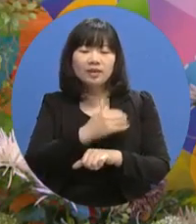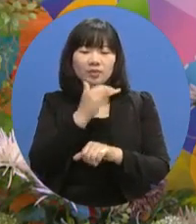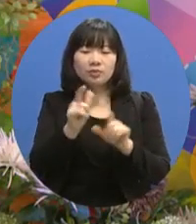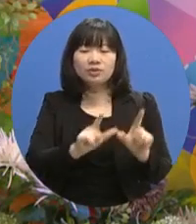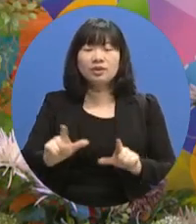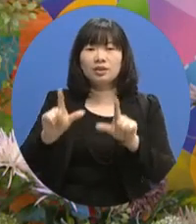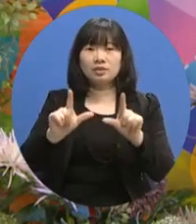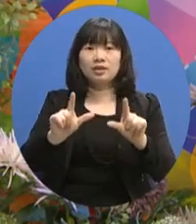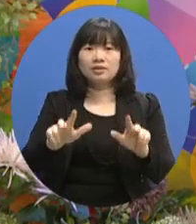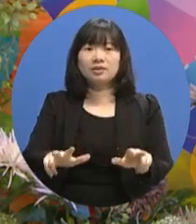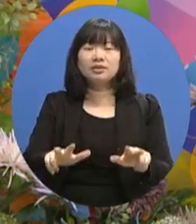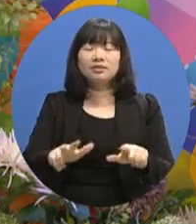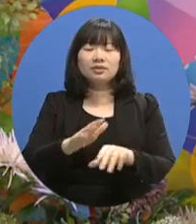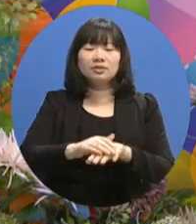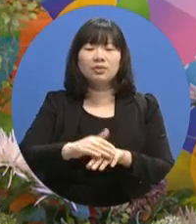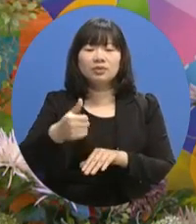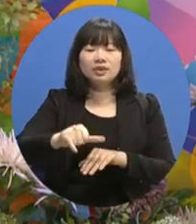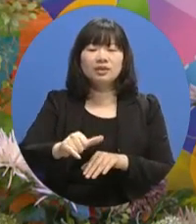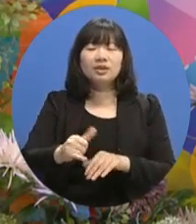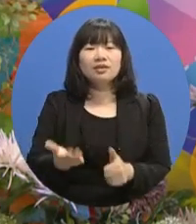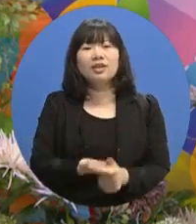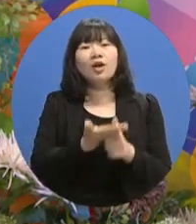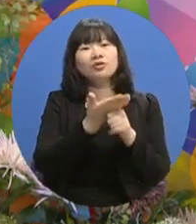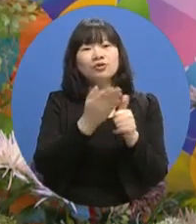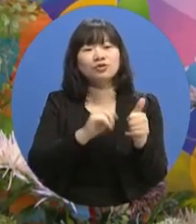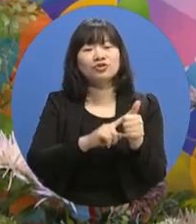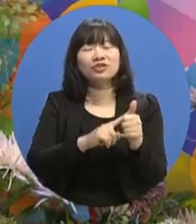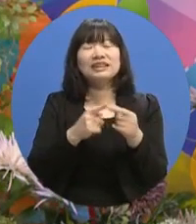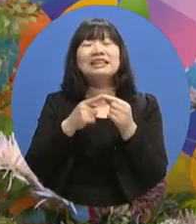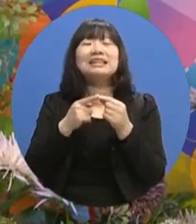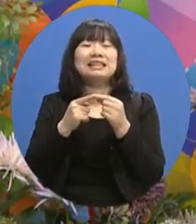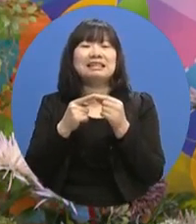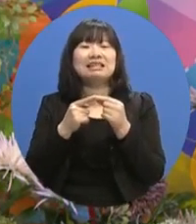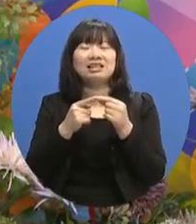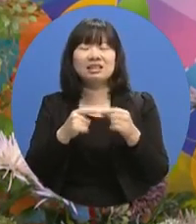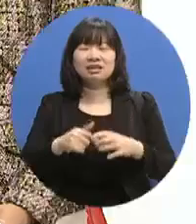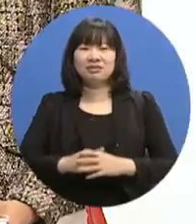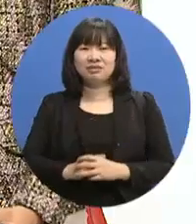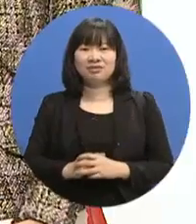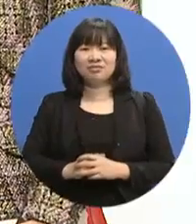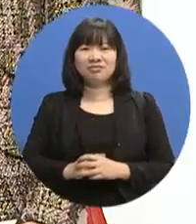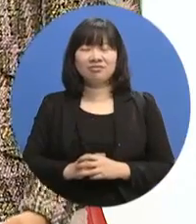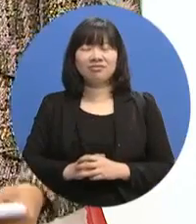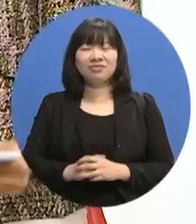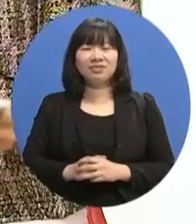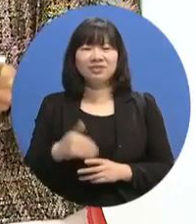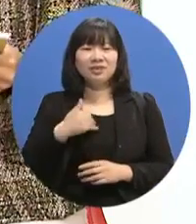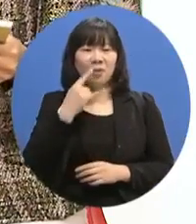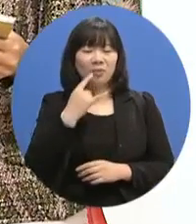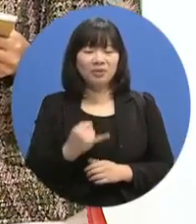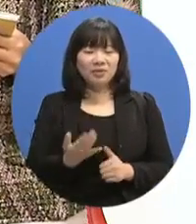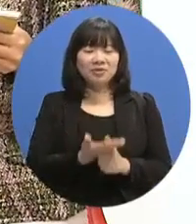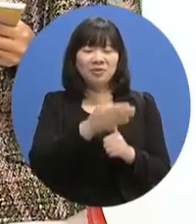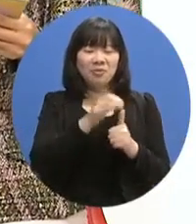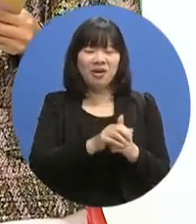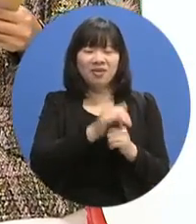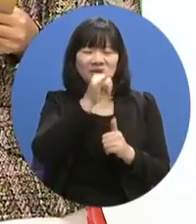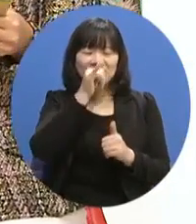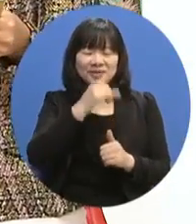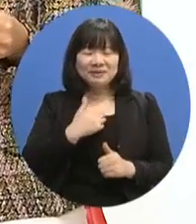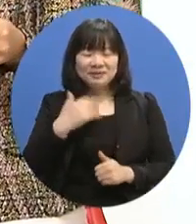생활로 손자녀 양육이 1위로 꼽혔답니다. 어쩜 좋아. 저희 엄마도 키워주시는데.